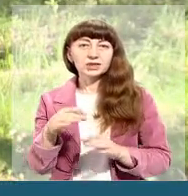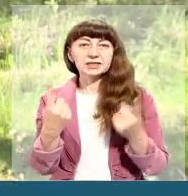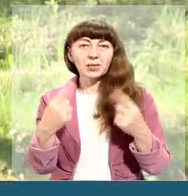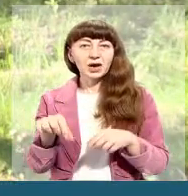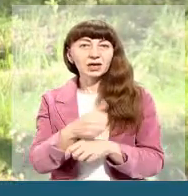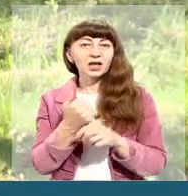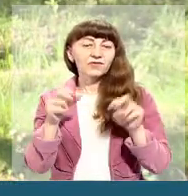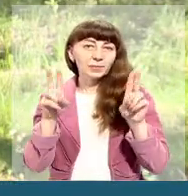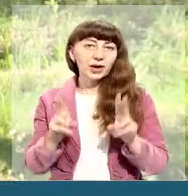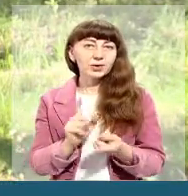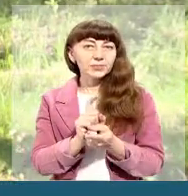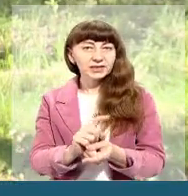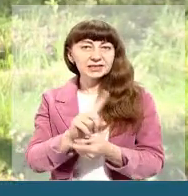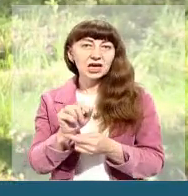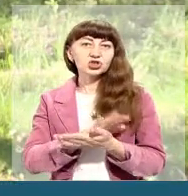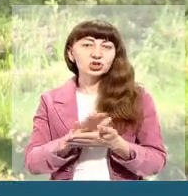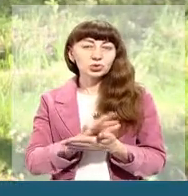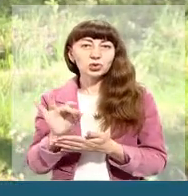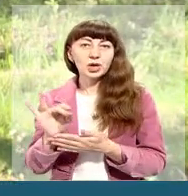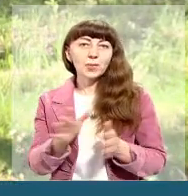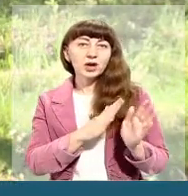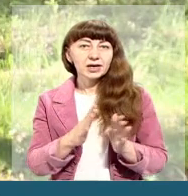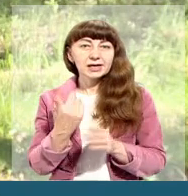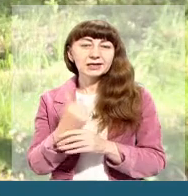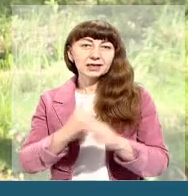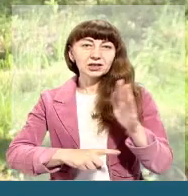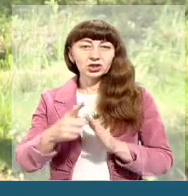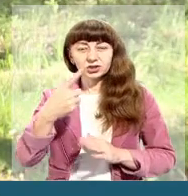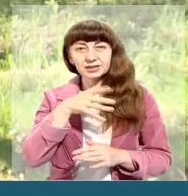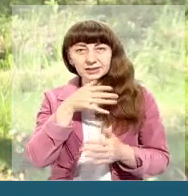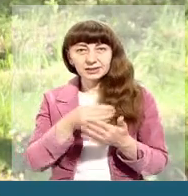самое главное правило в борьбе за чистоту и порядок – это начать